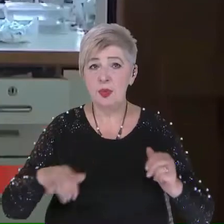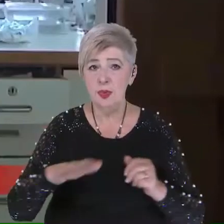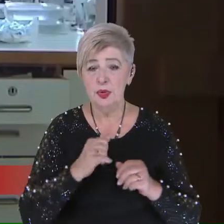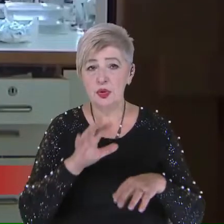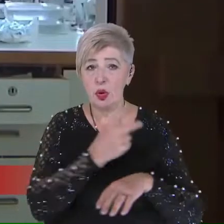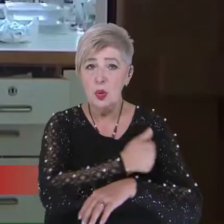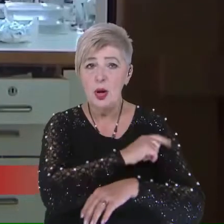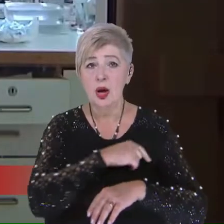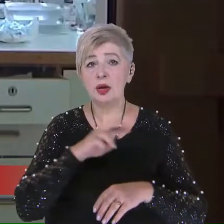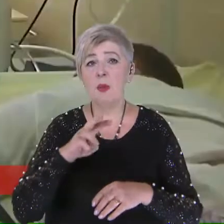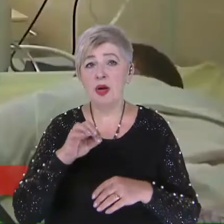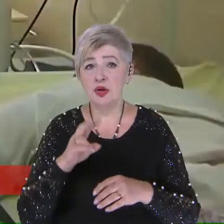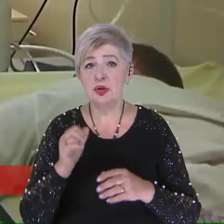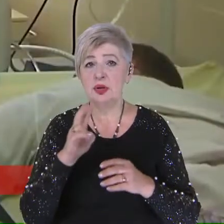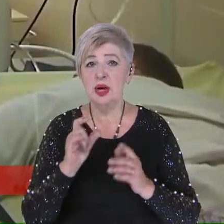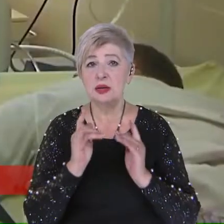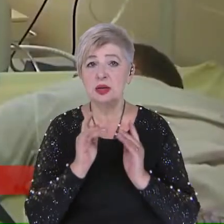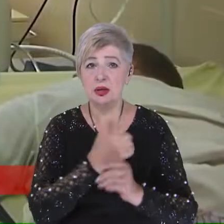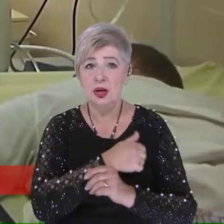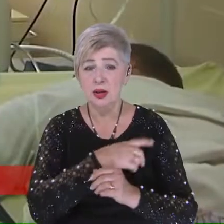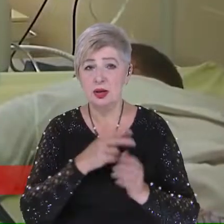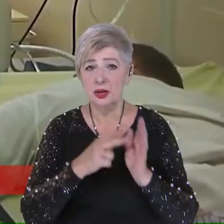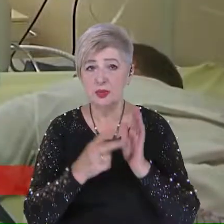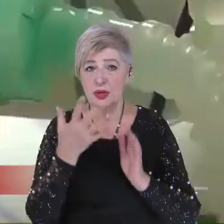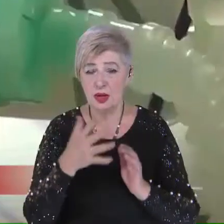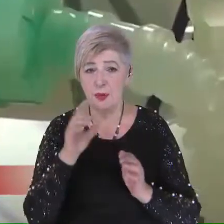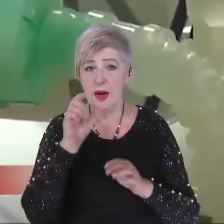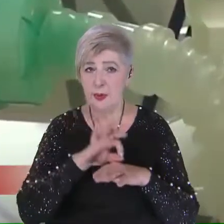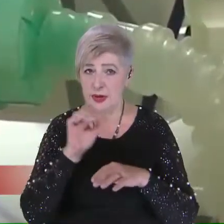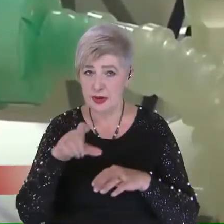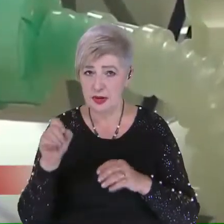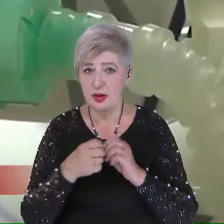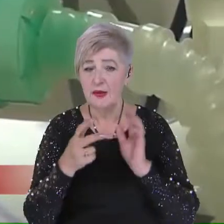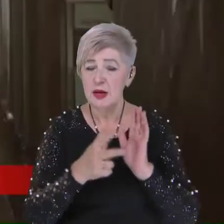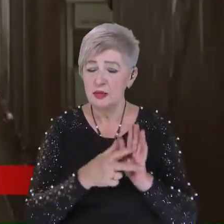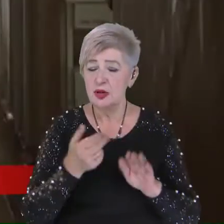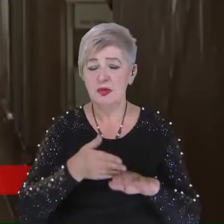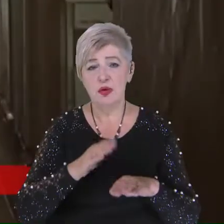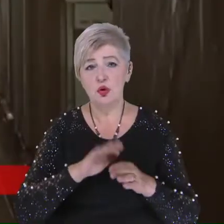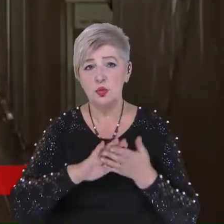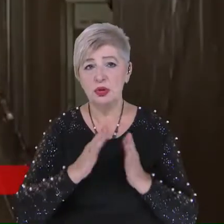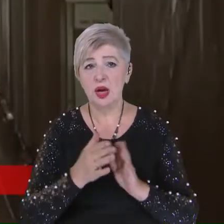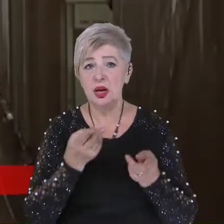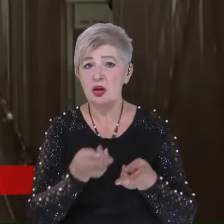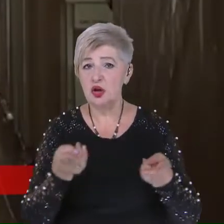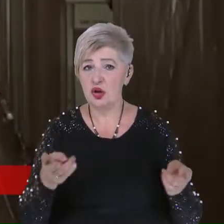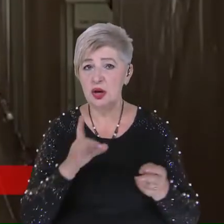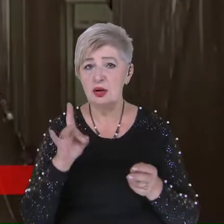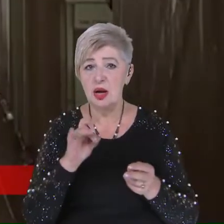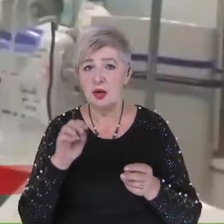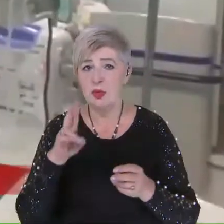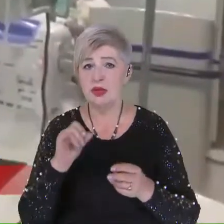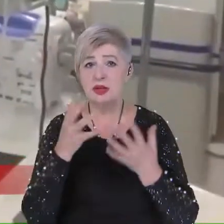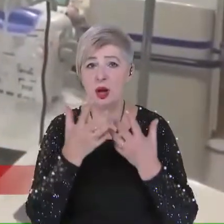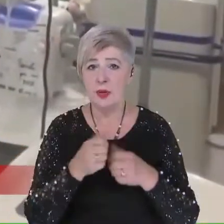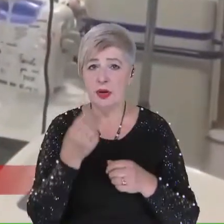лікарні Мечникова на стаціонарі 75 пацієнтів. 18 із них у важкому стані і лежать у реанімації на апаратах